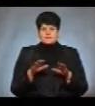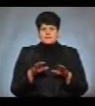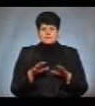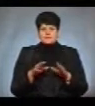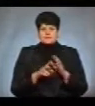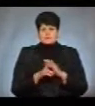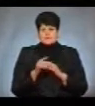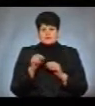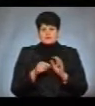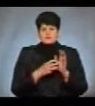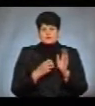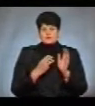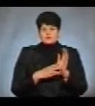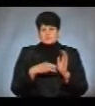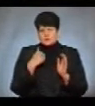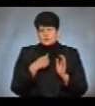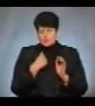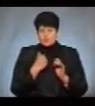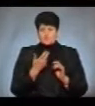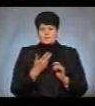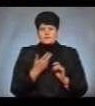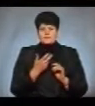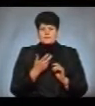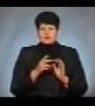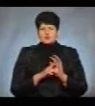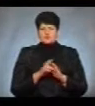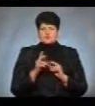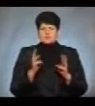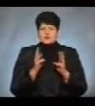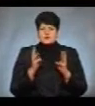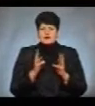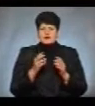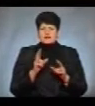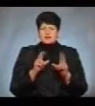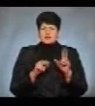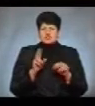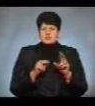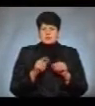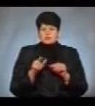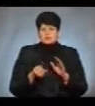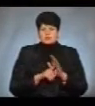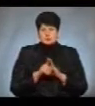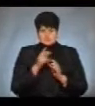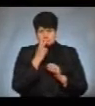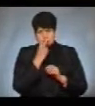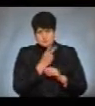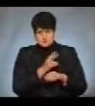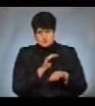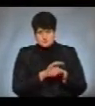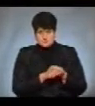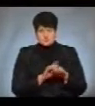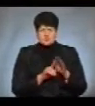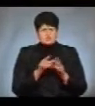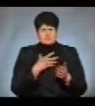значення 1880 року. Власне, розпочалася пожежа, але, на щастя, місцеві жителі помітили її, почали